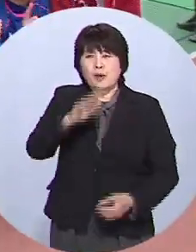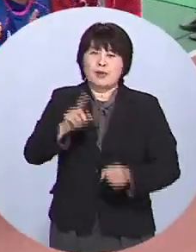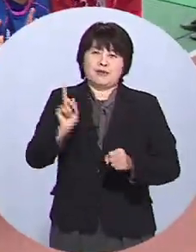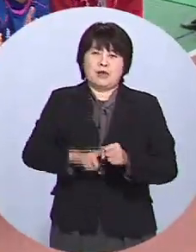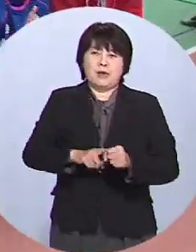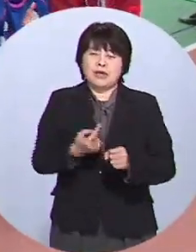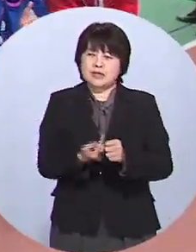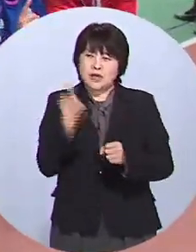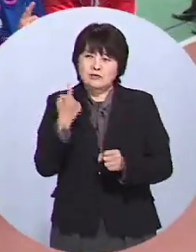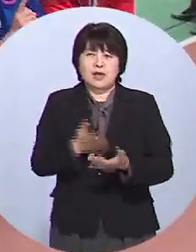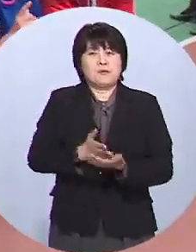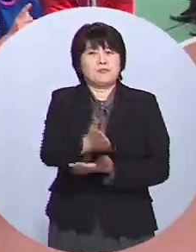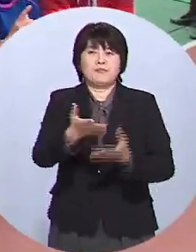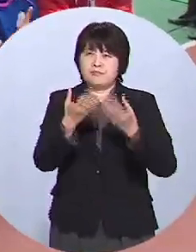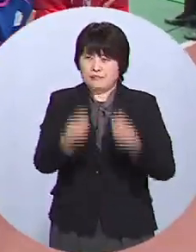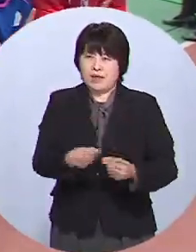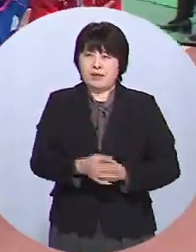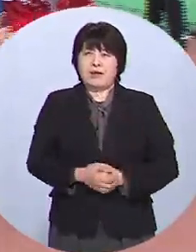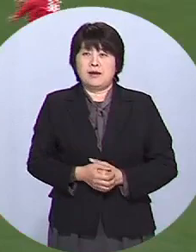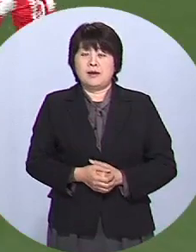年スタートしました。